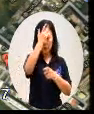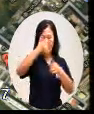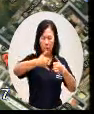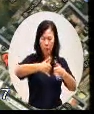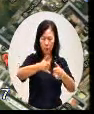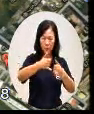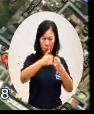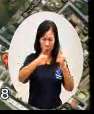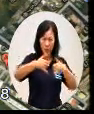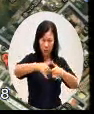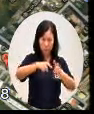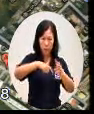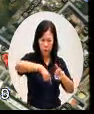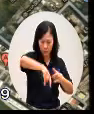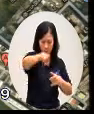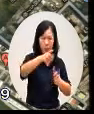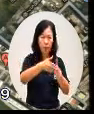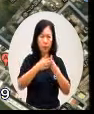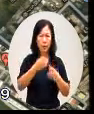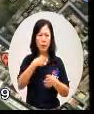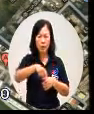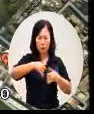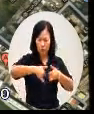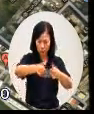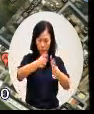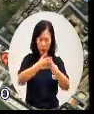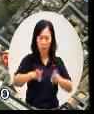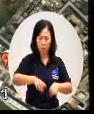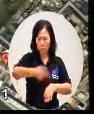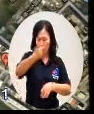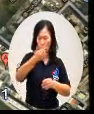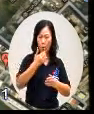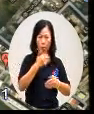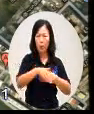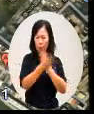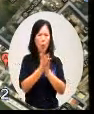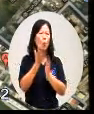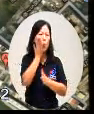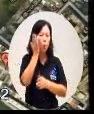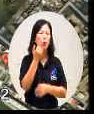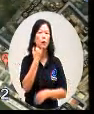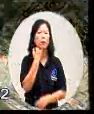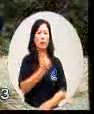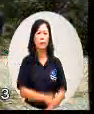春街，通往惠丰街的惠春街赶快打通，这地震局的。再来